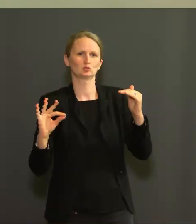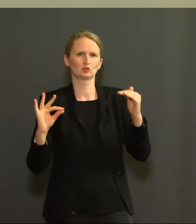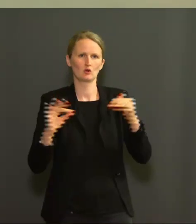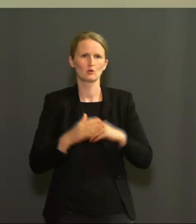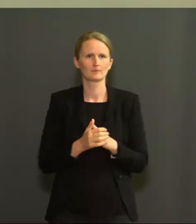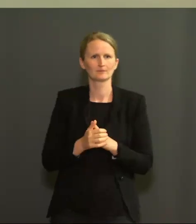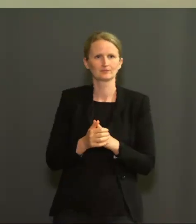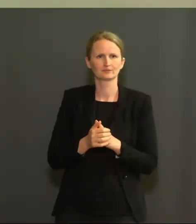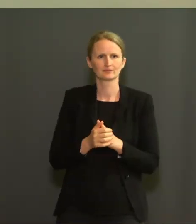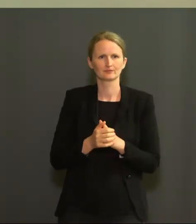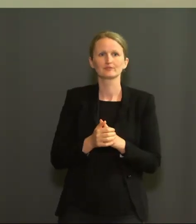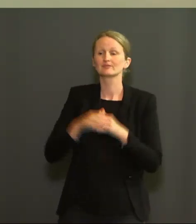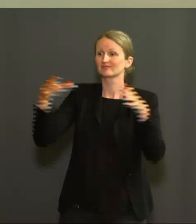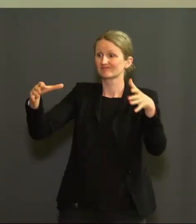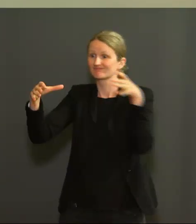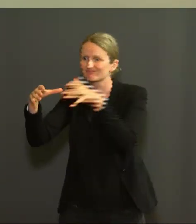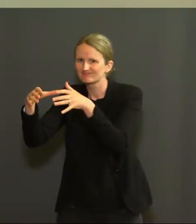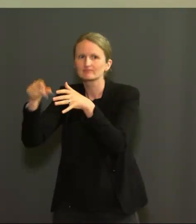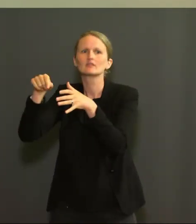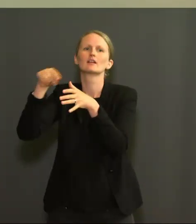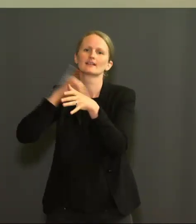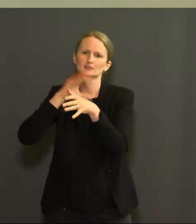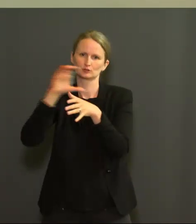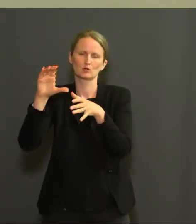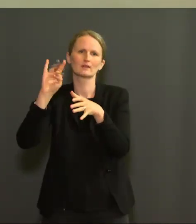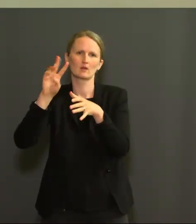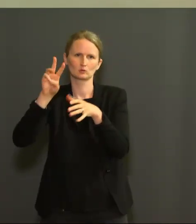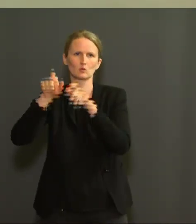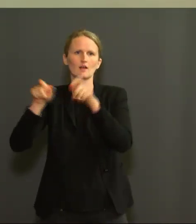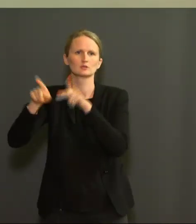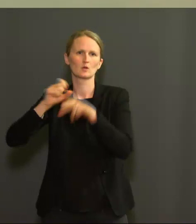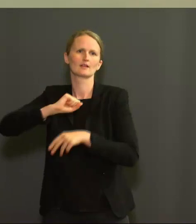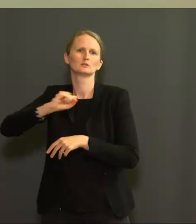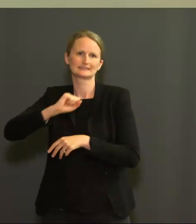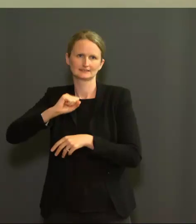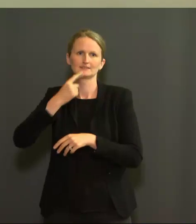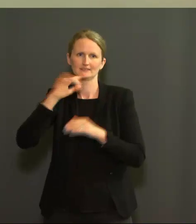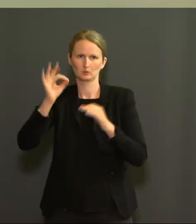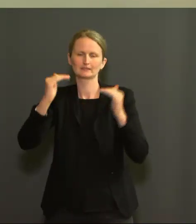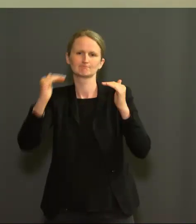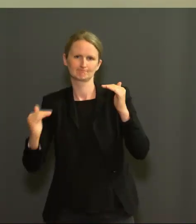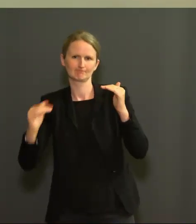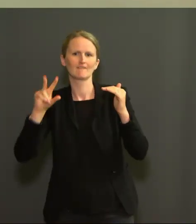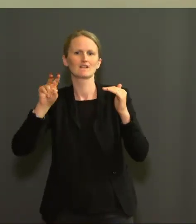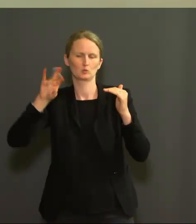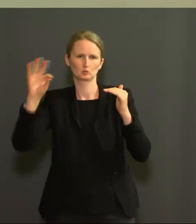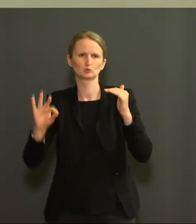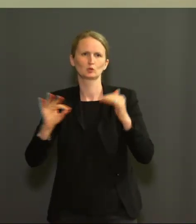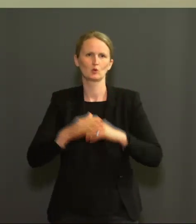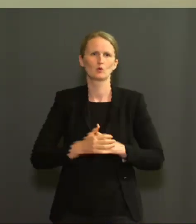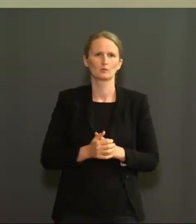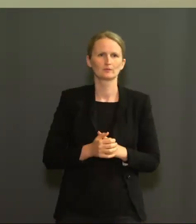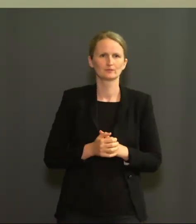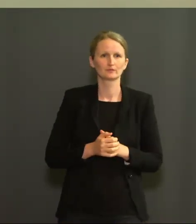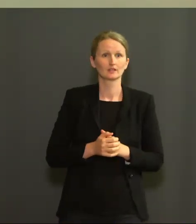le sont en soins intensifs, soit 22% de moins que la semaine précédente. Si cette diminution se poursuit,